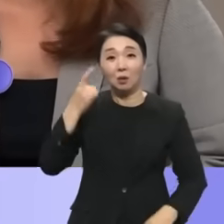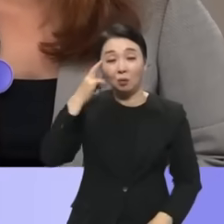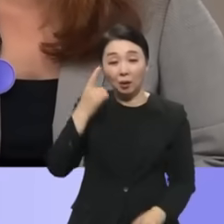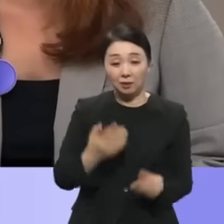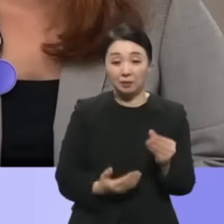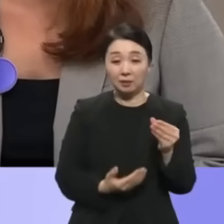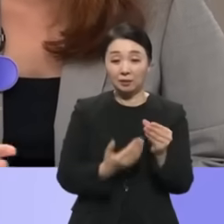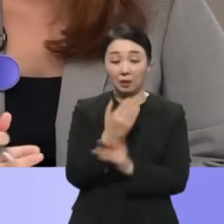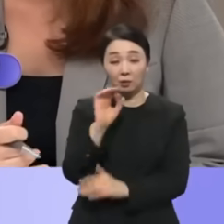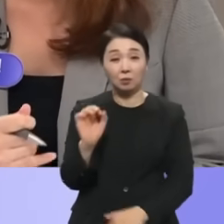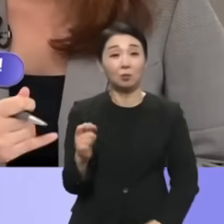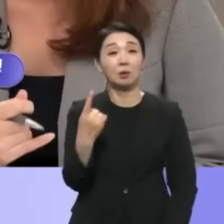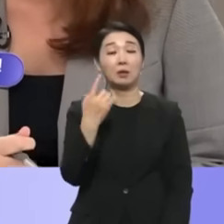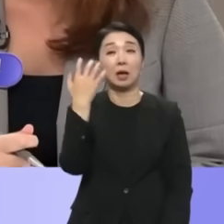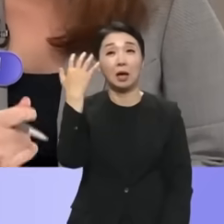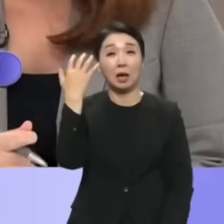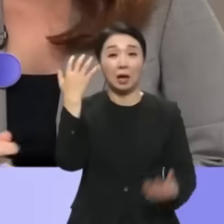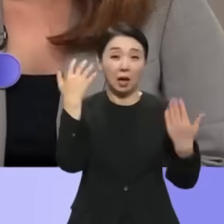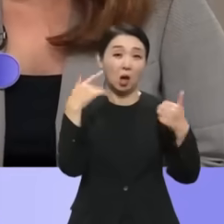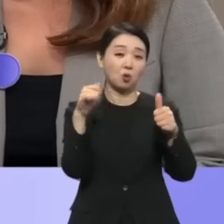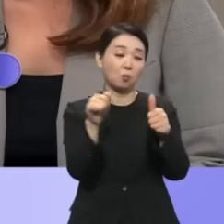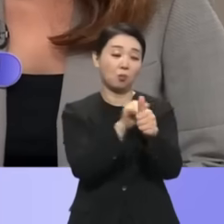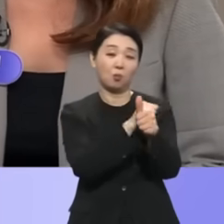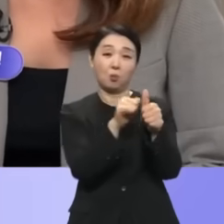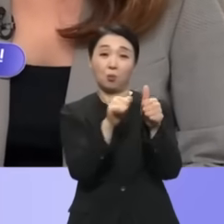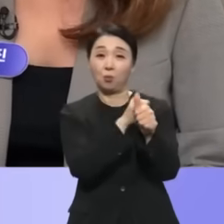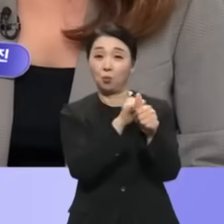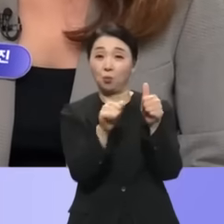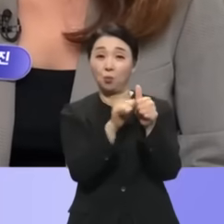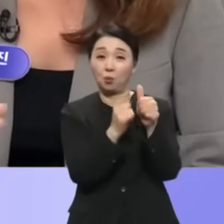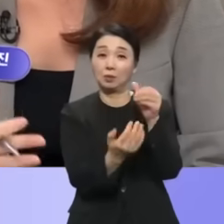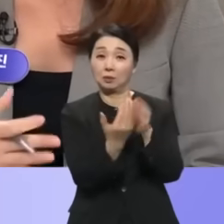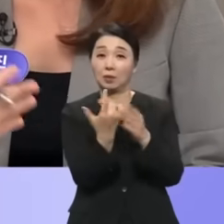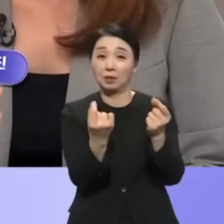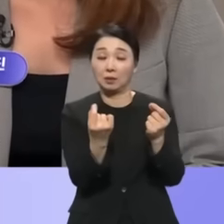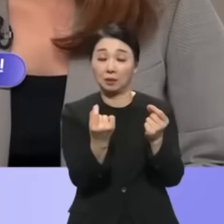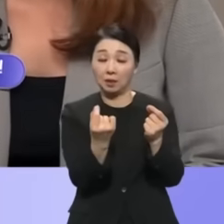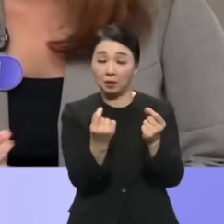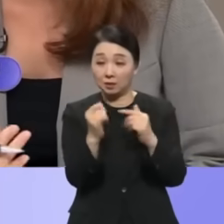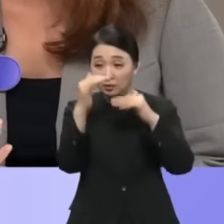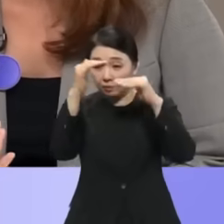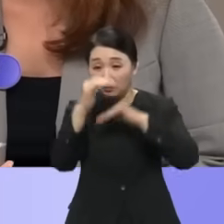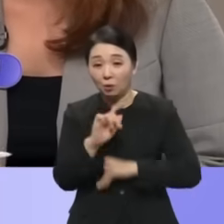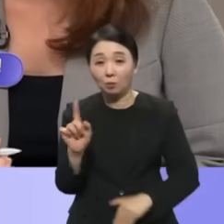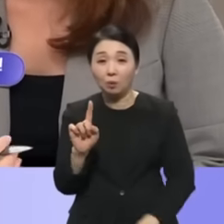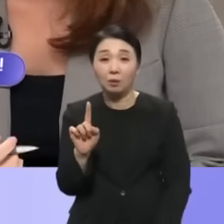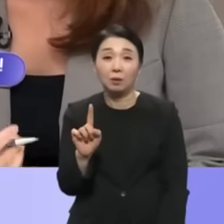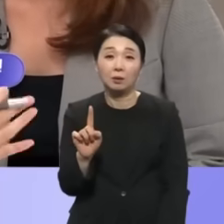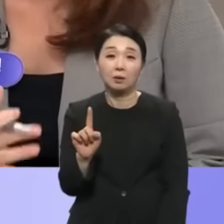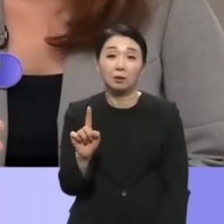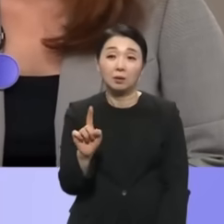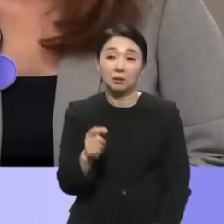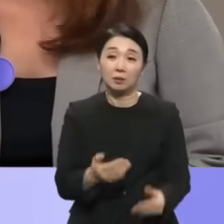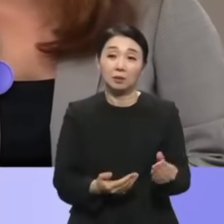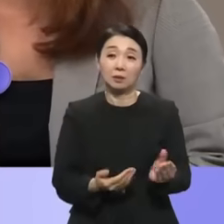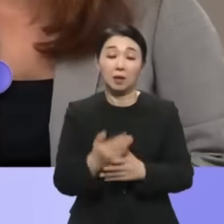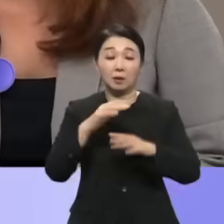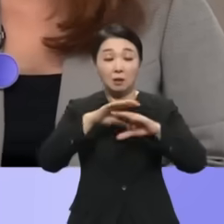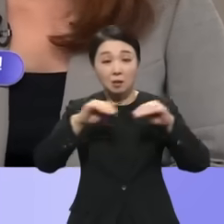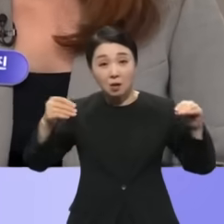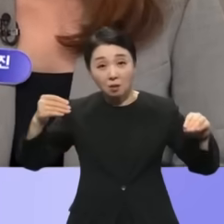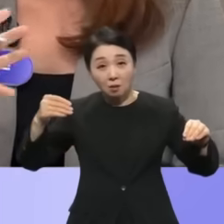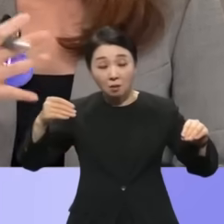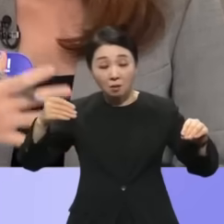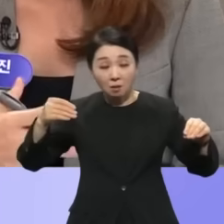사건의 발단이 된 학교 폭력 사안으로 보여지는데 그렇다면 이사 안에서 정말로 어떤 방식으로이 사건이 처리가 됐는지